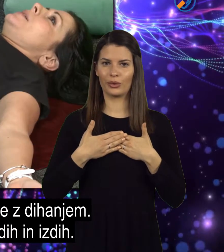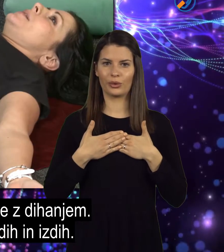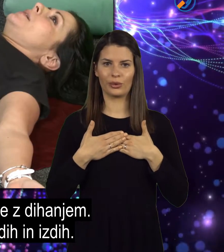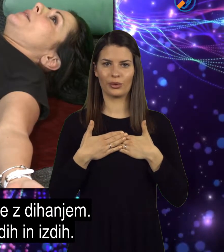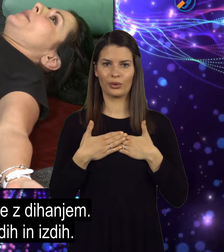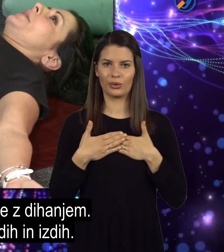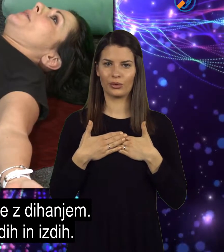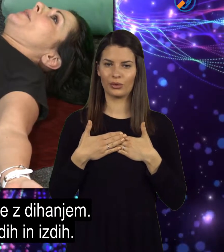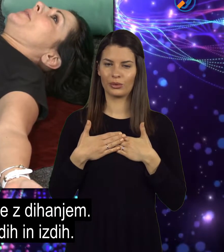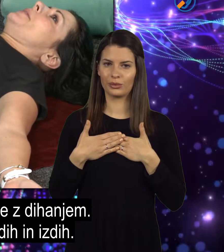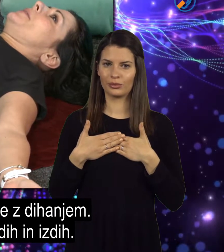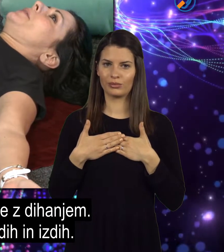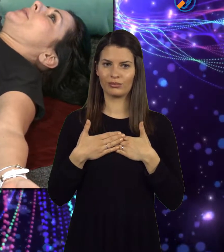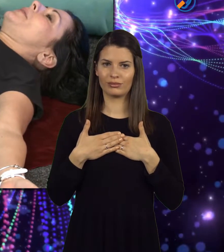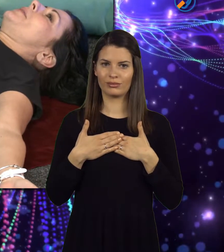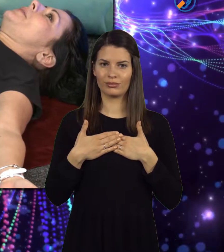in izdih.